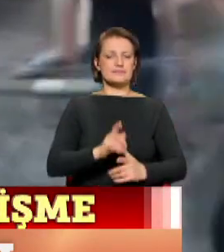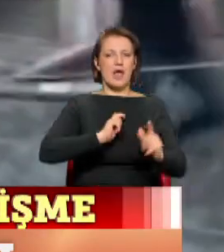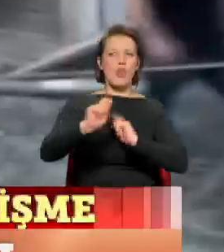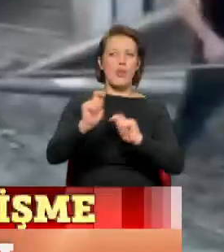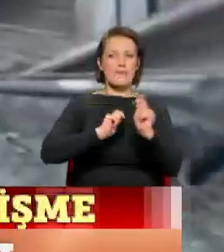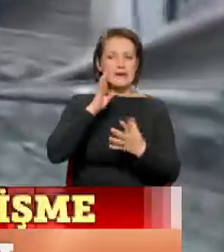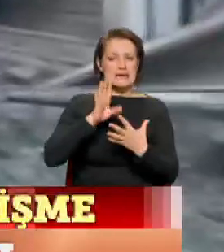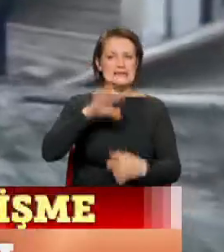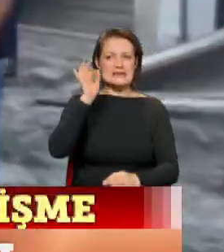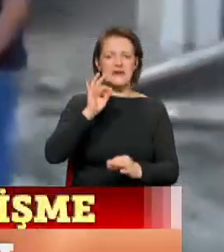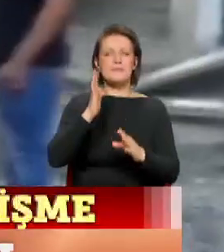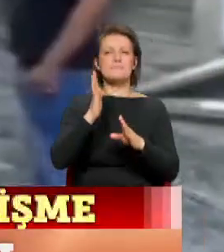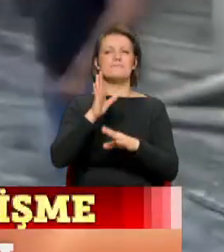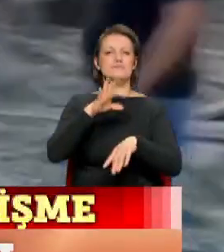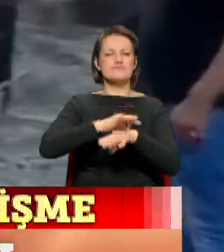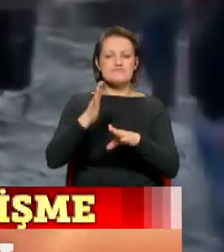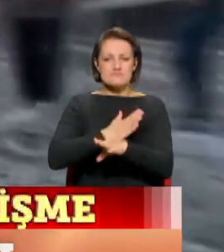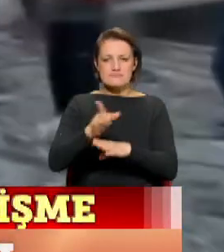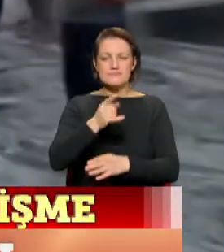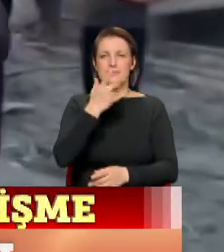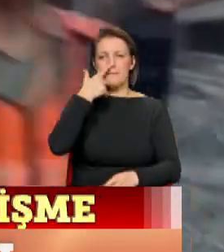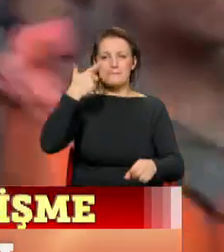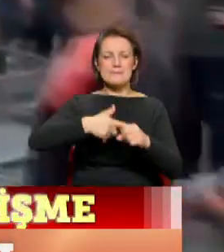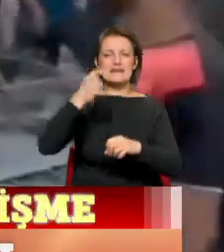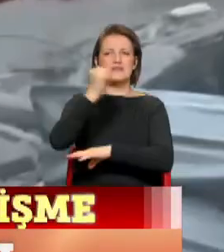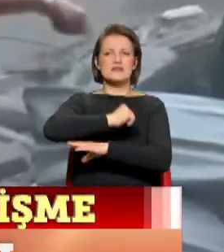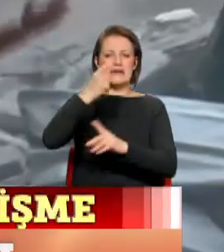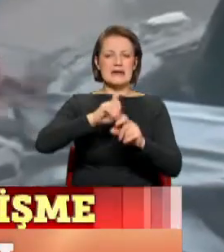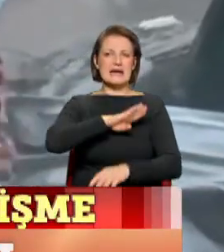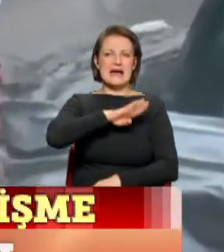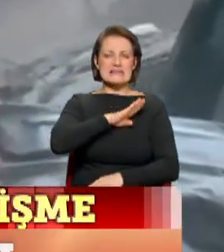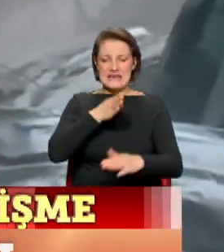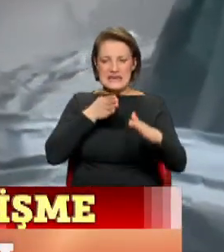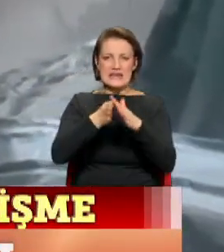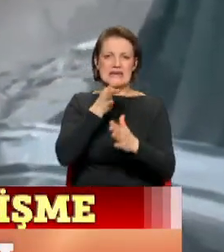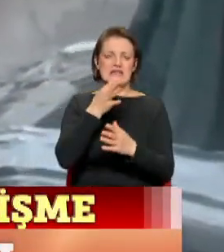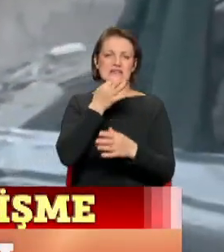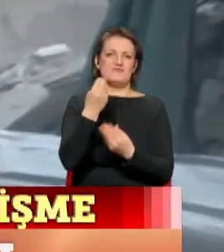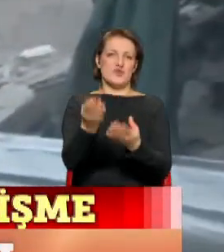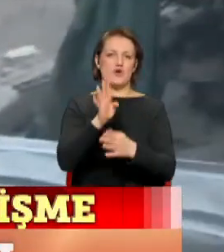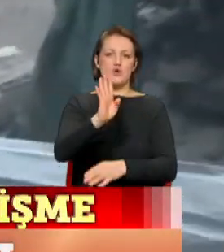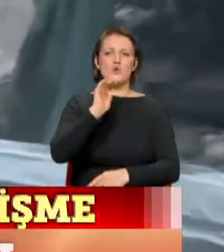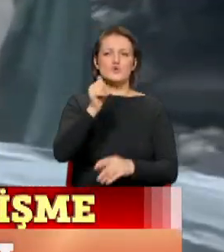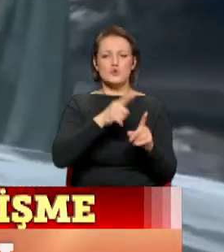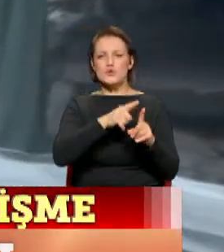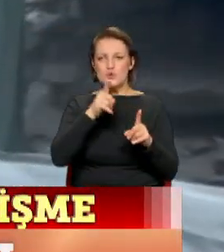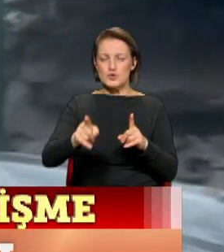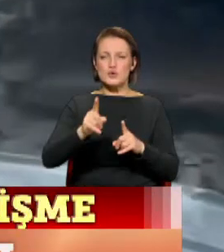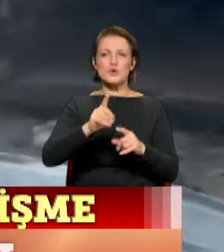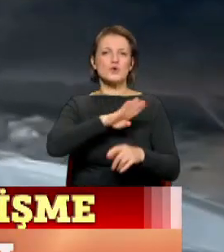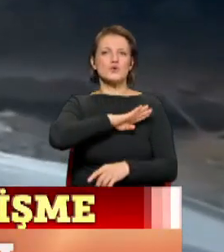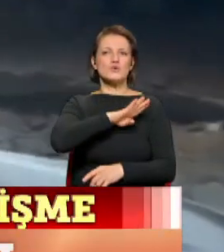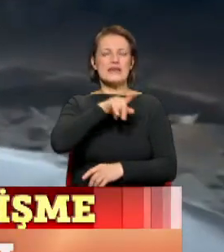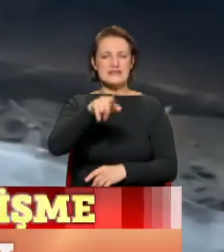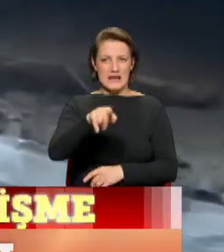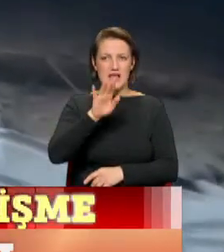Anlaşma insani, tıbbi yardım malzemeleri ve yakıt yüklü tırların Gazze'ye girmesine imkan tanıyacak. 4 gün boyunca Gazze'nin güneyinde hava